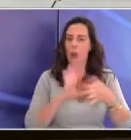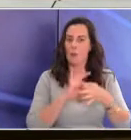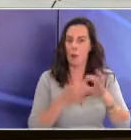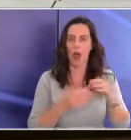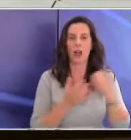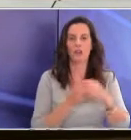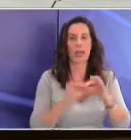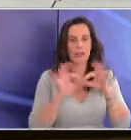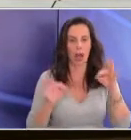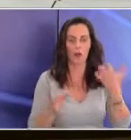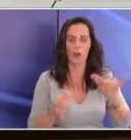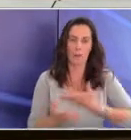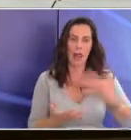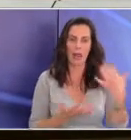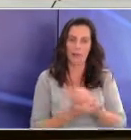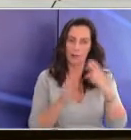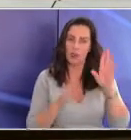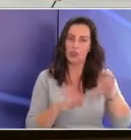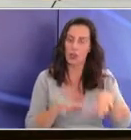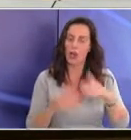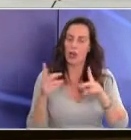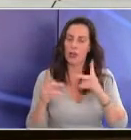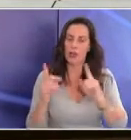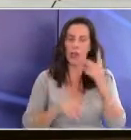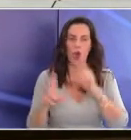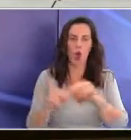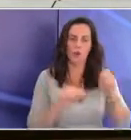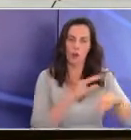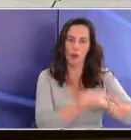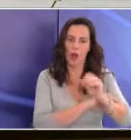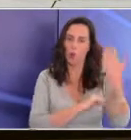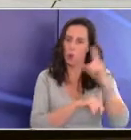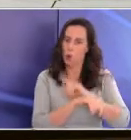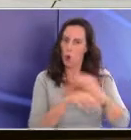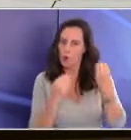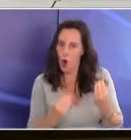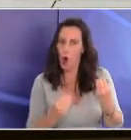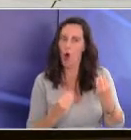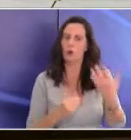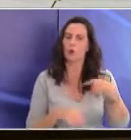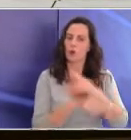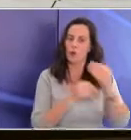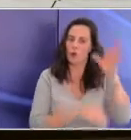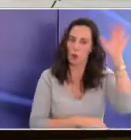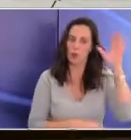באולימפיאדות, עד שהתחילו להגיע הצלחות, ואני מקווה שזה יקרה גם בכדורגל, יהיו לנו תקופות טובות יותר בכדורגל, יהיו לנו תקופות טובות יותר בכדורסל, ואני מקווה שהדברים